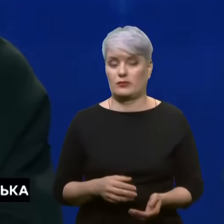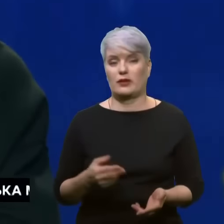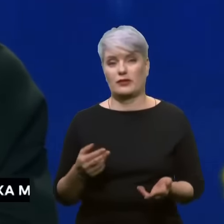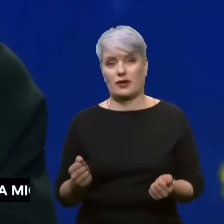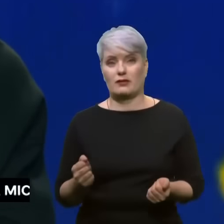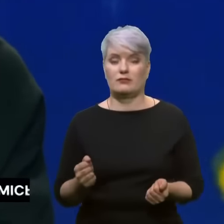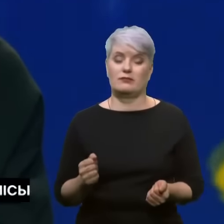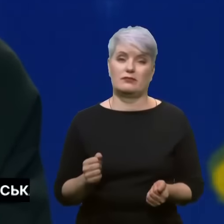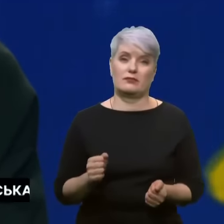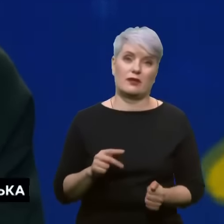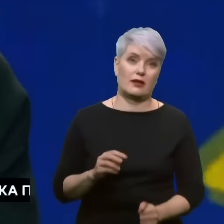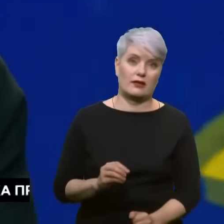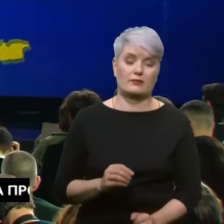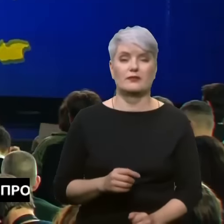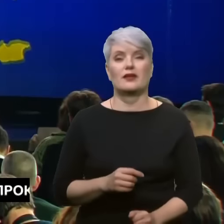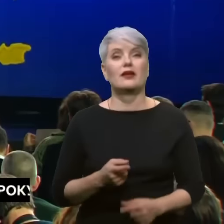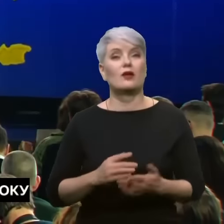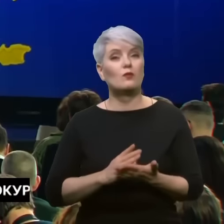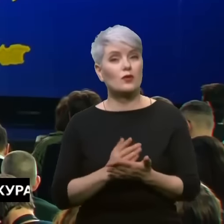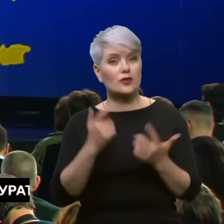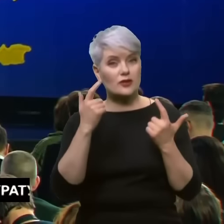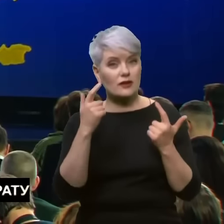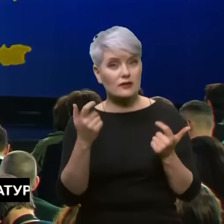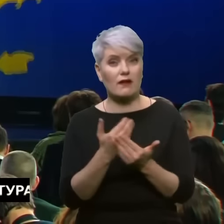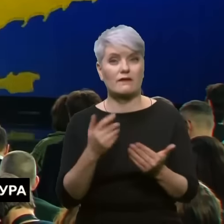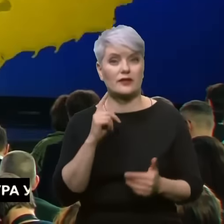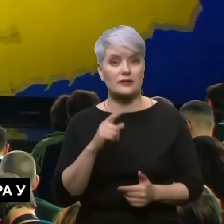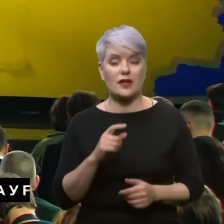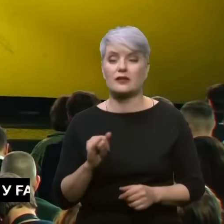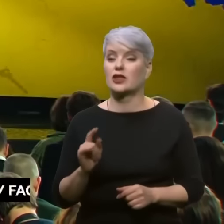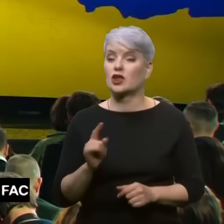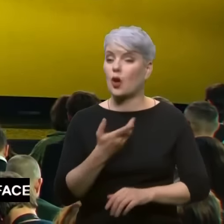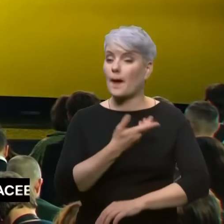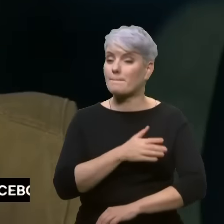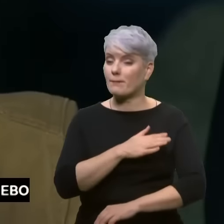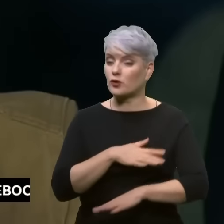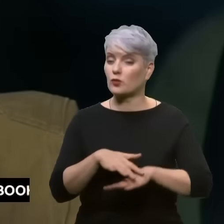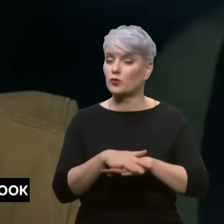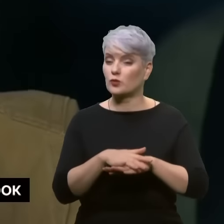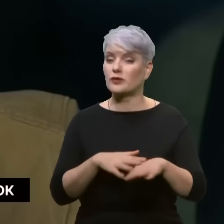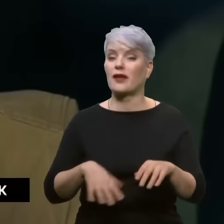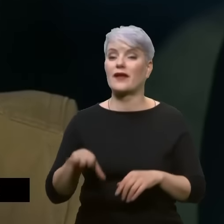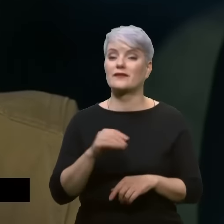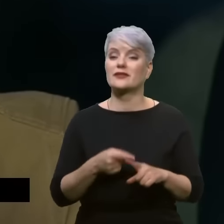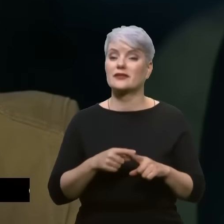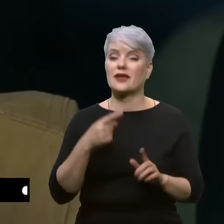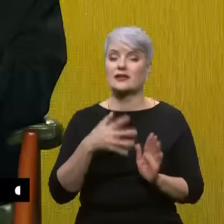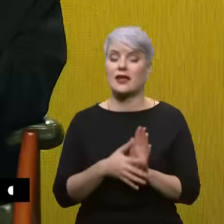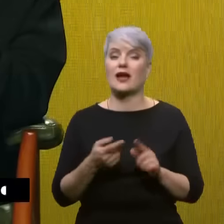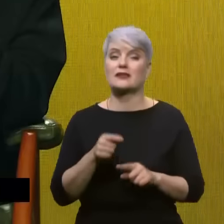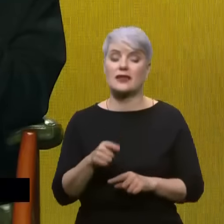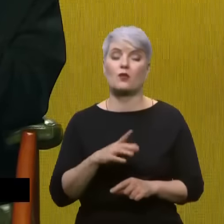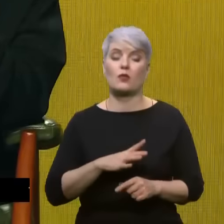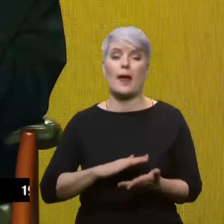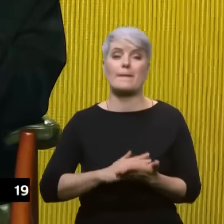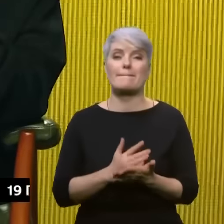впевнений був, що це політичний сигнал, і ви це знаєте, і що в польському суспільстві всі це знають, що це була